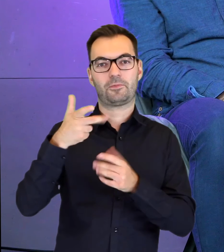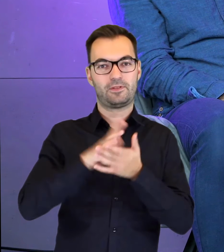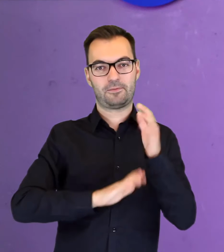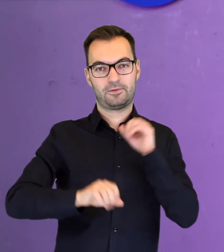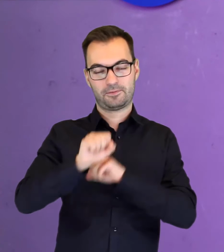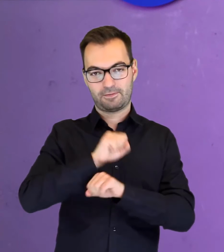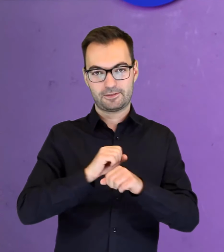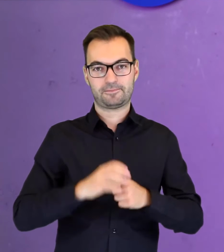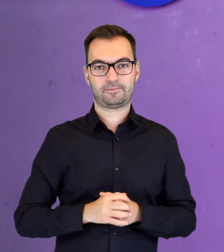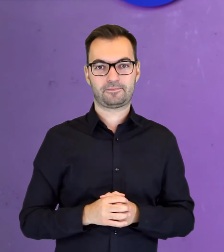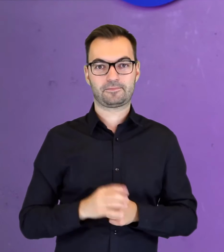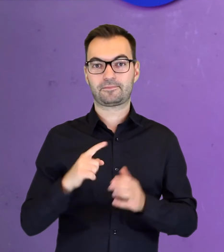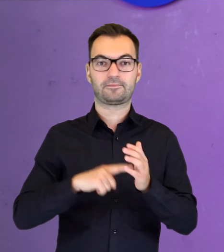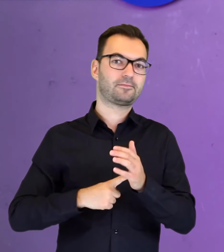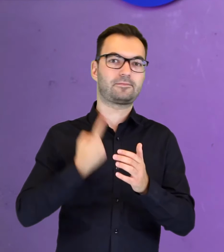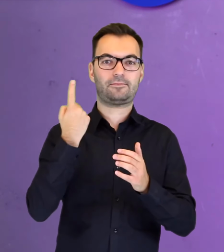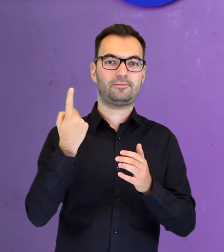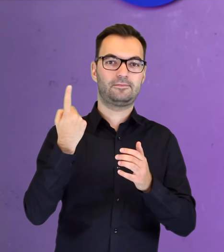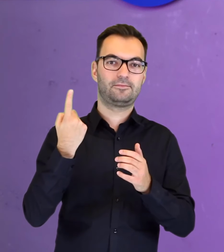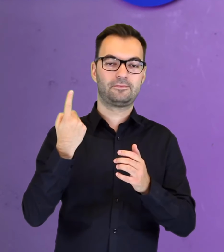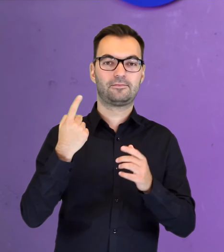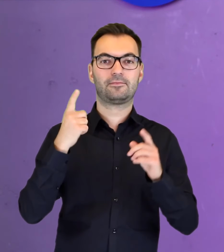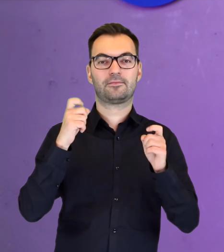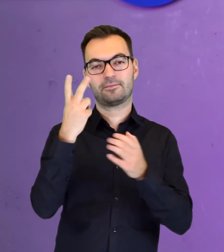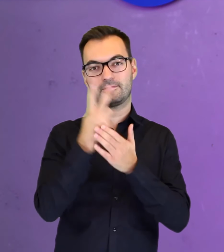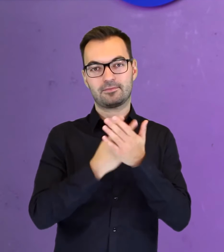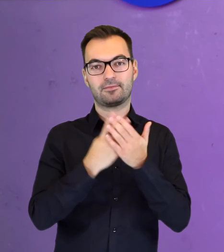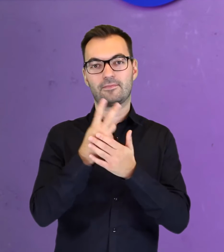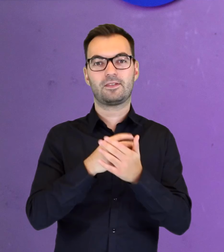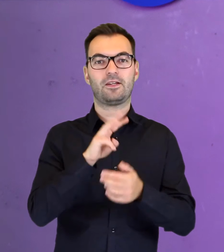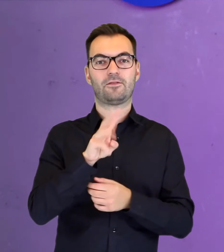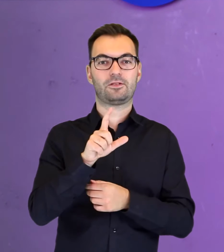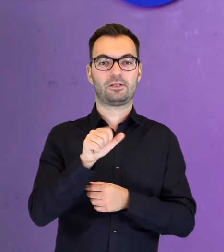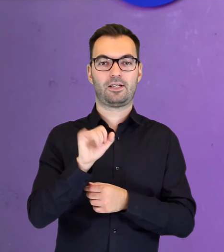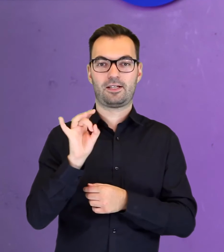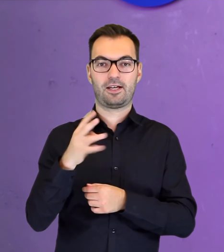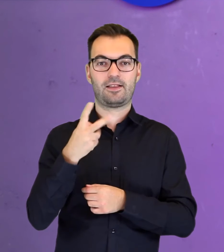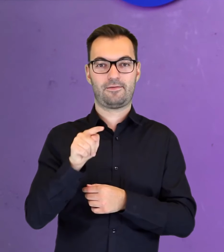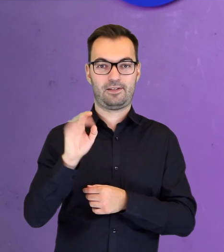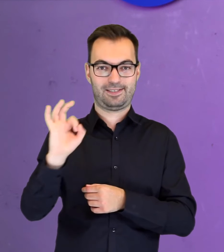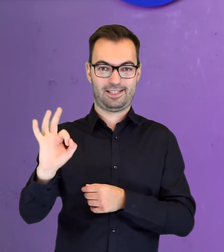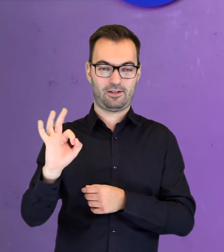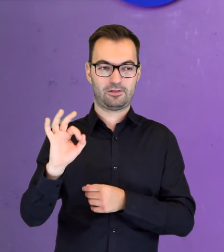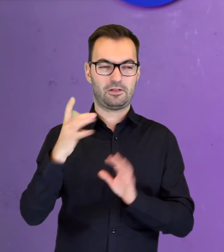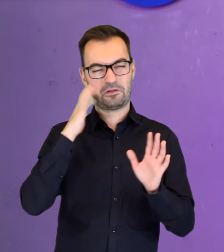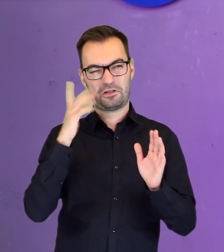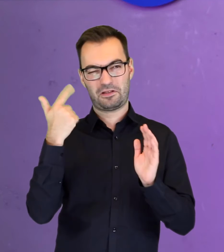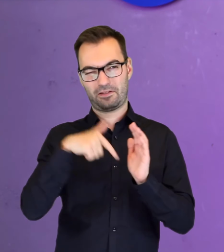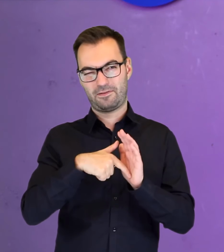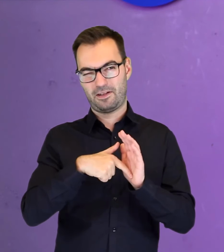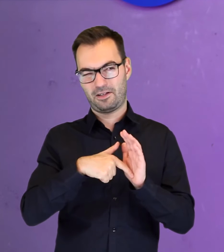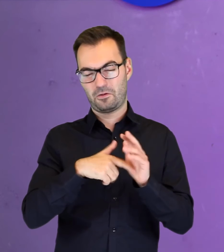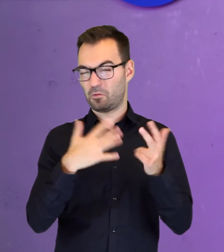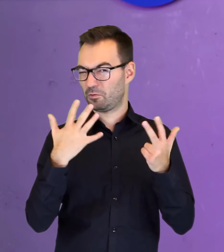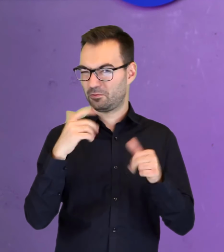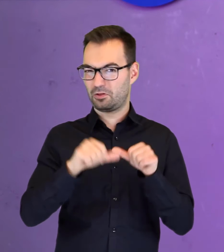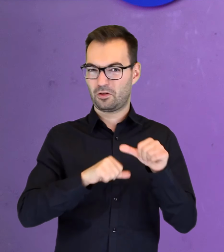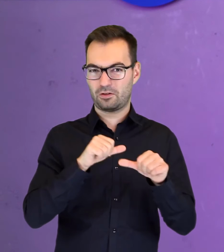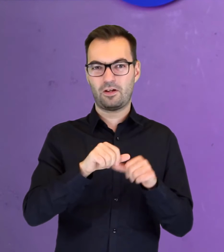Spotkałem się z osobami z niepełnosprawnością pierwszy raz zacząłem czytać w